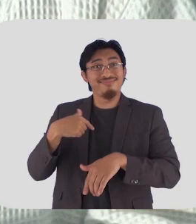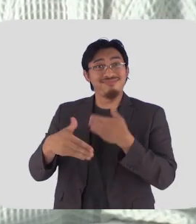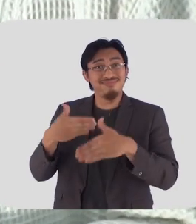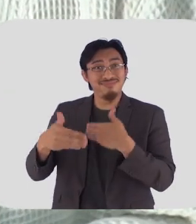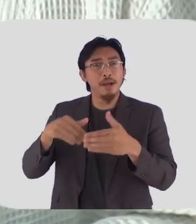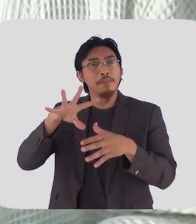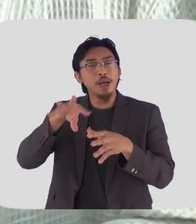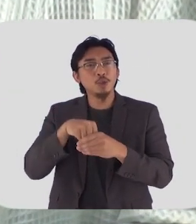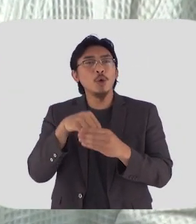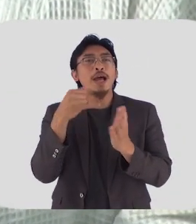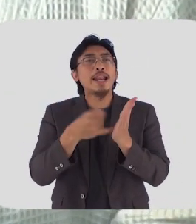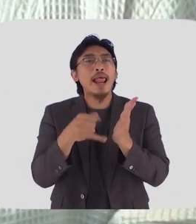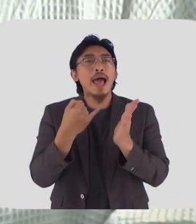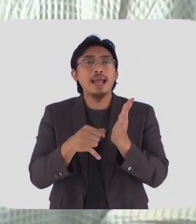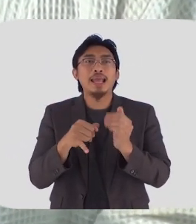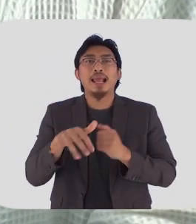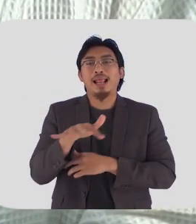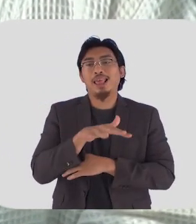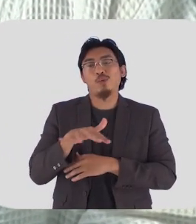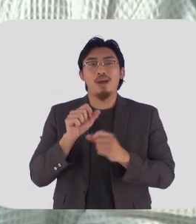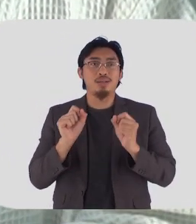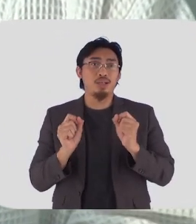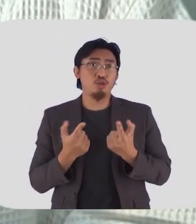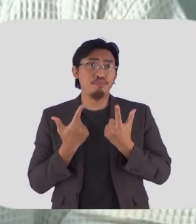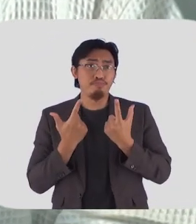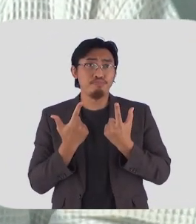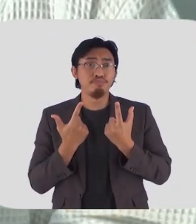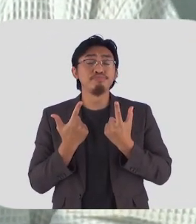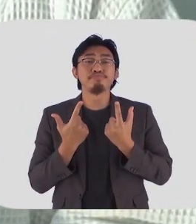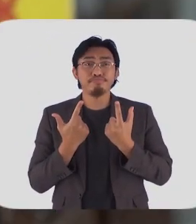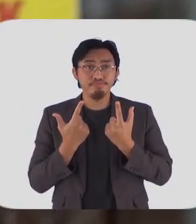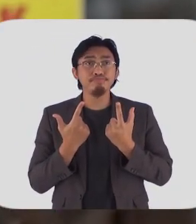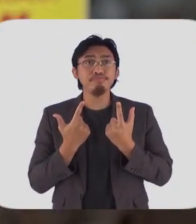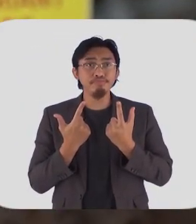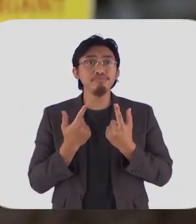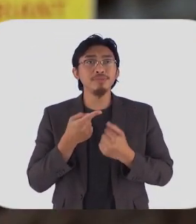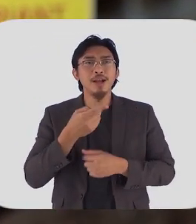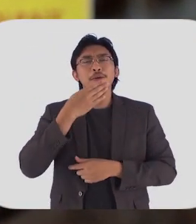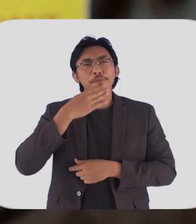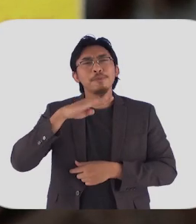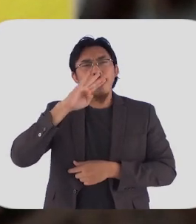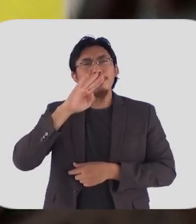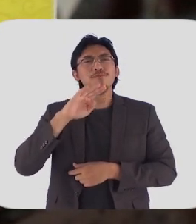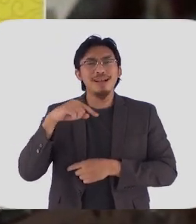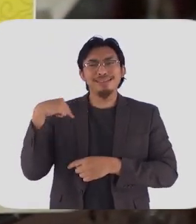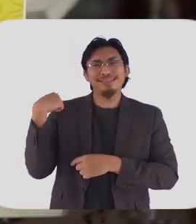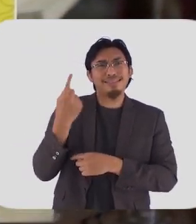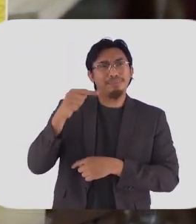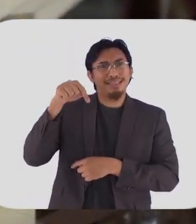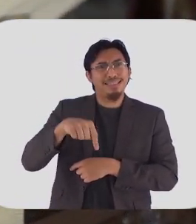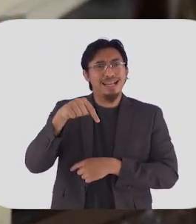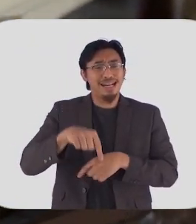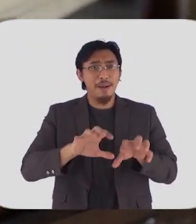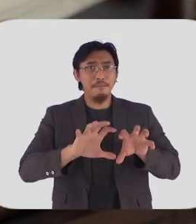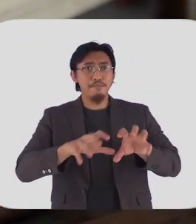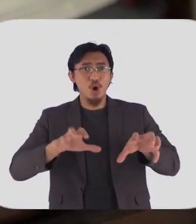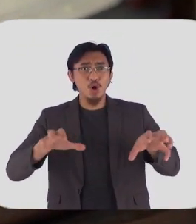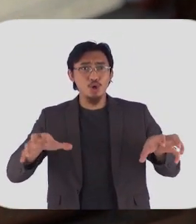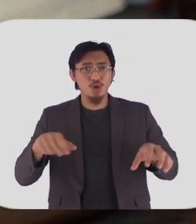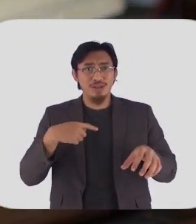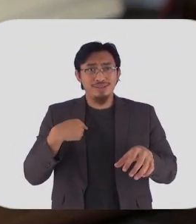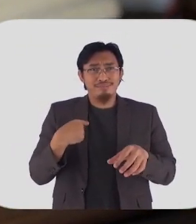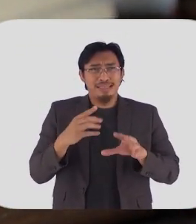Sejauh ini green economy adalah yang saya tahu itu memasukkan nilai-nilai tentang lingkungan hidup